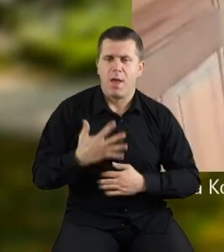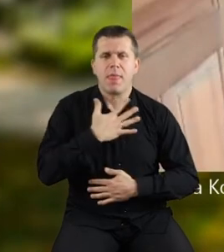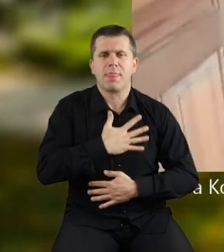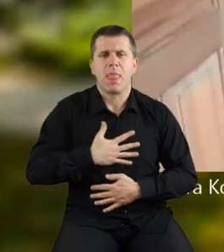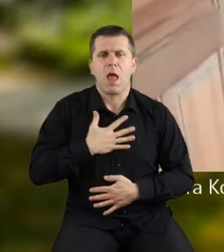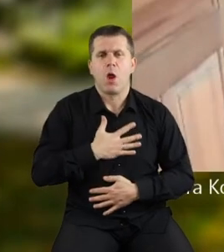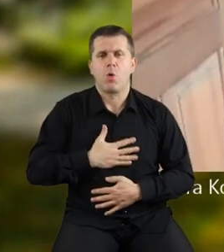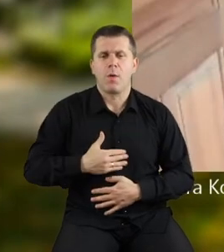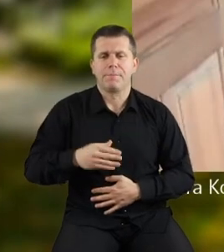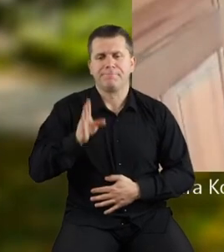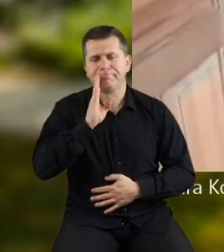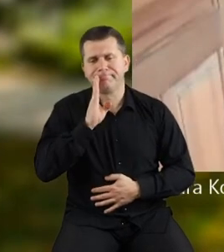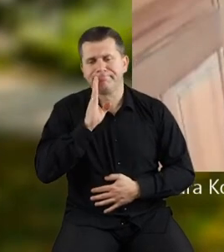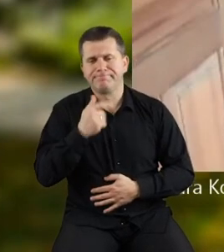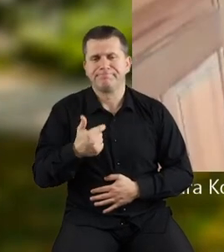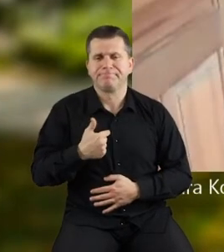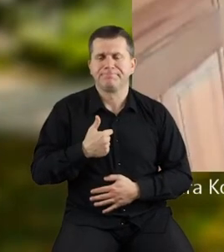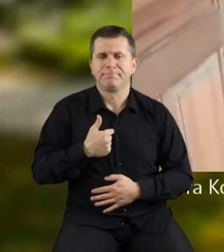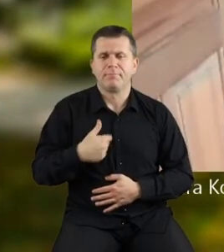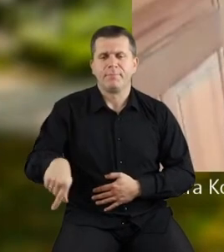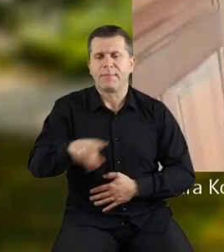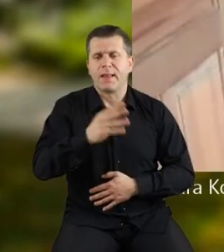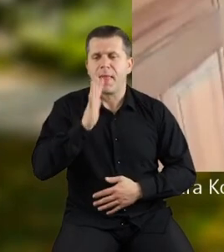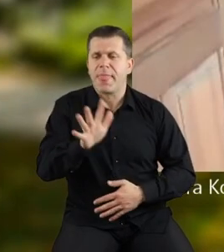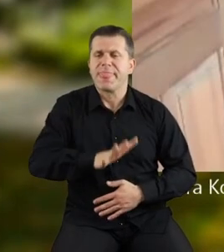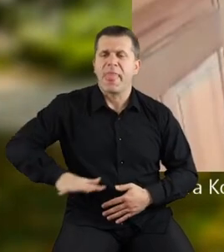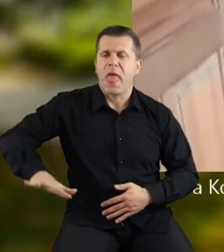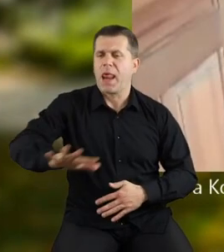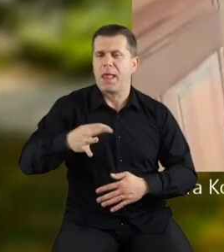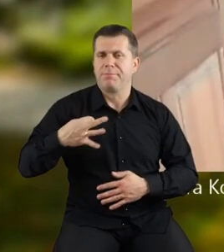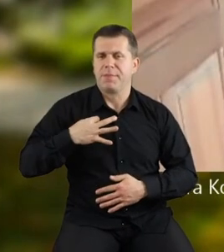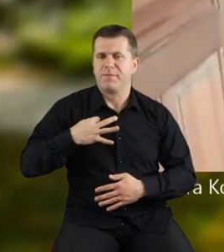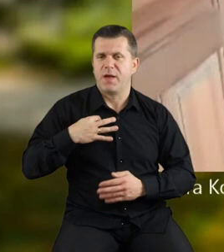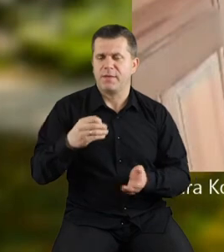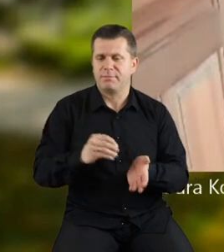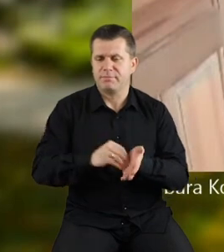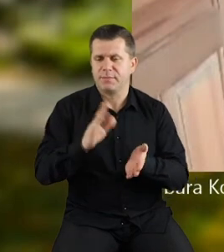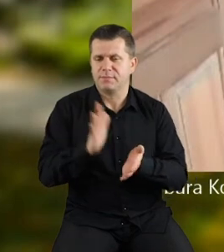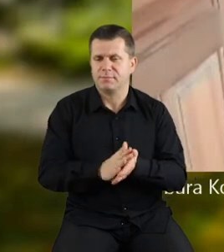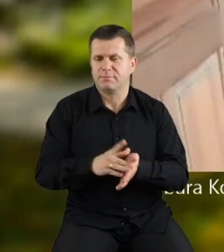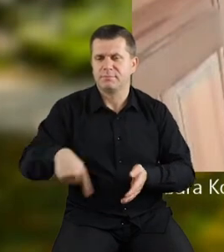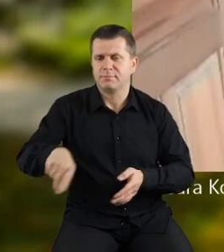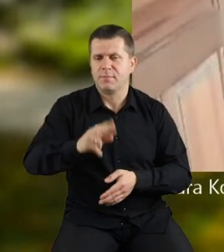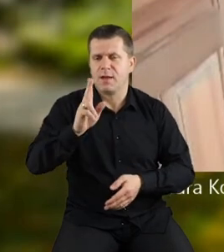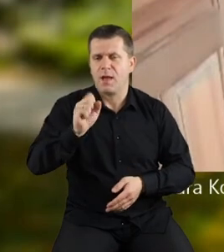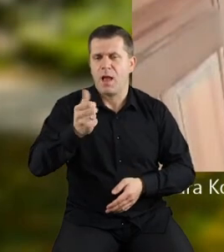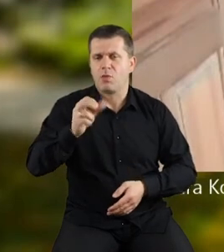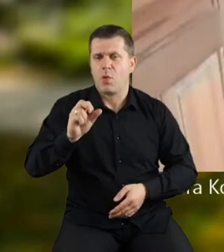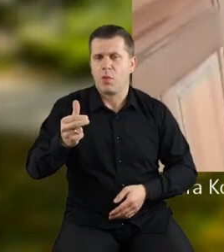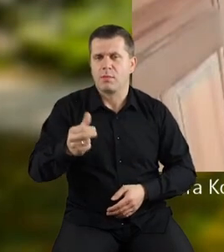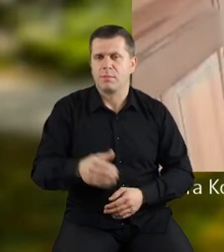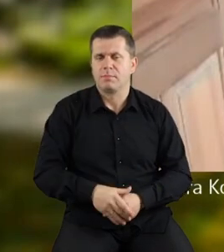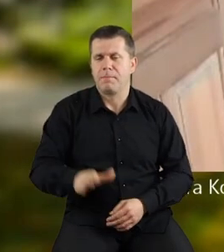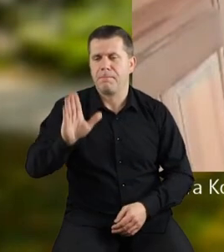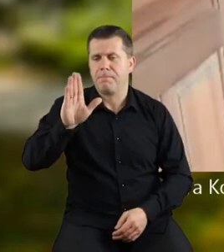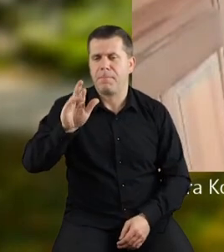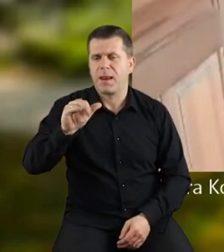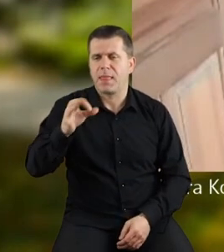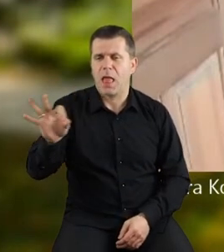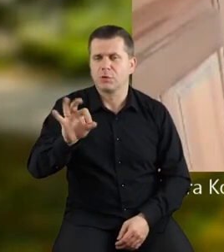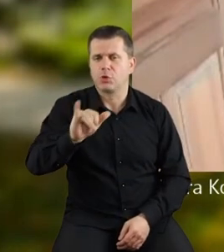boję. Nie lubię być szufladkowana. Teren prywatny wpisany w kanon